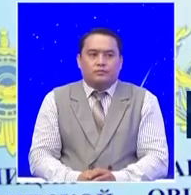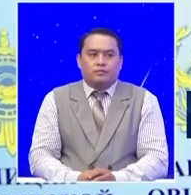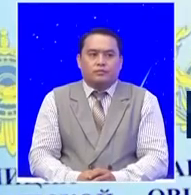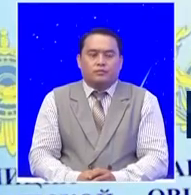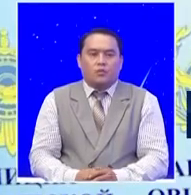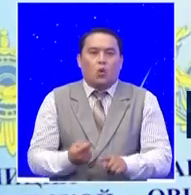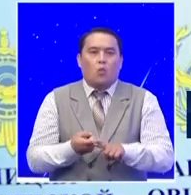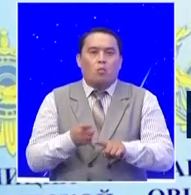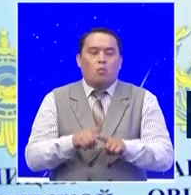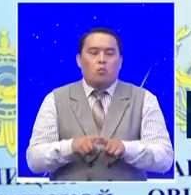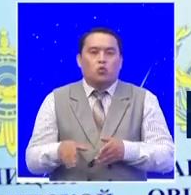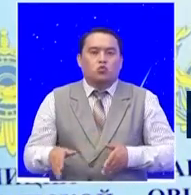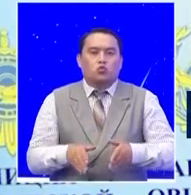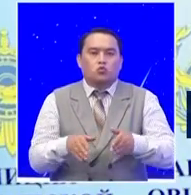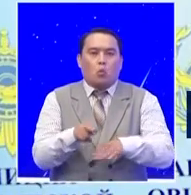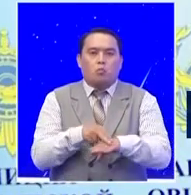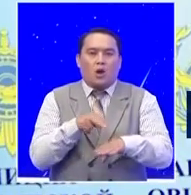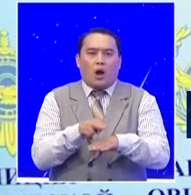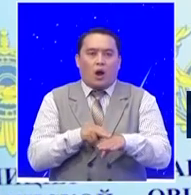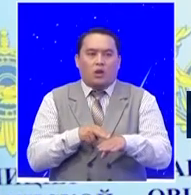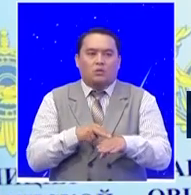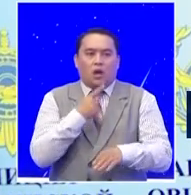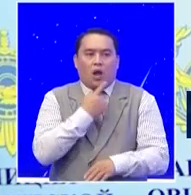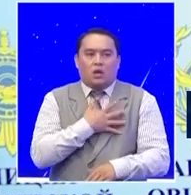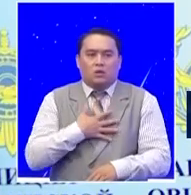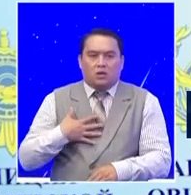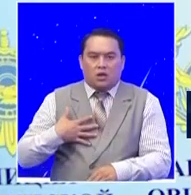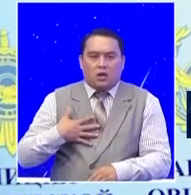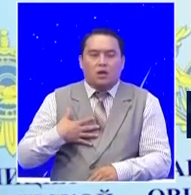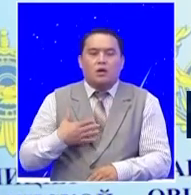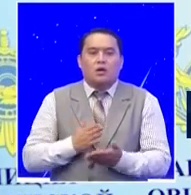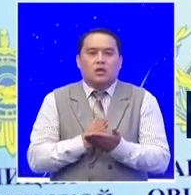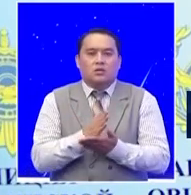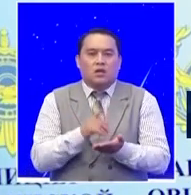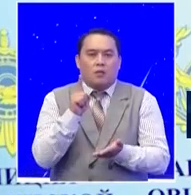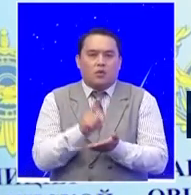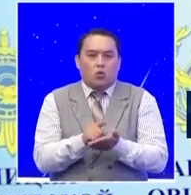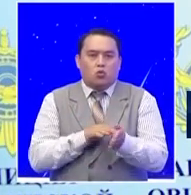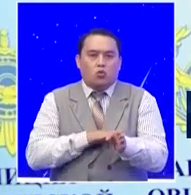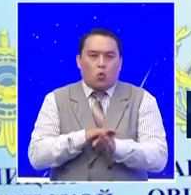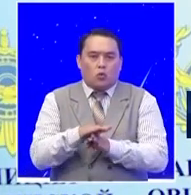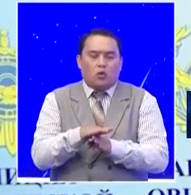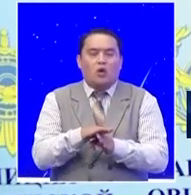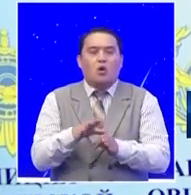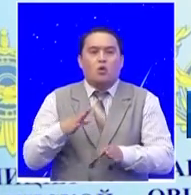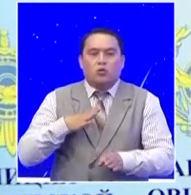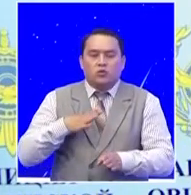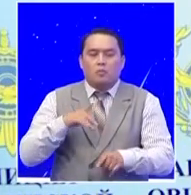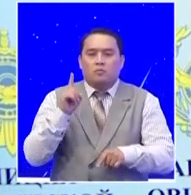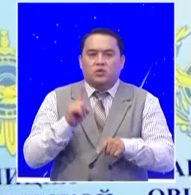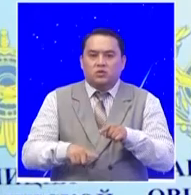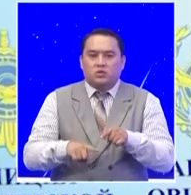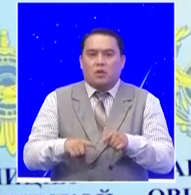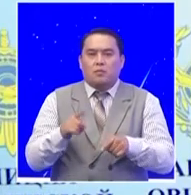Бұл жол көлік оқиғасынан патрульдік қызметкерлер де жарақат алды. Дегенмен қызметтік міндеттерін толықтай орындады. Жедел жәрдем келгенге